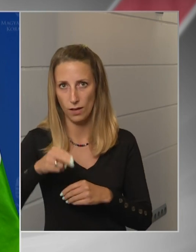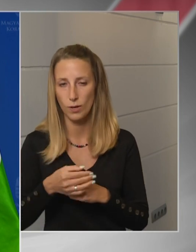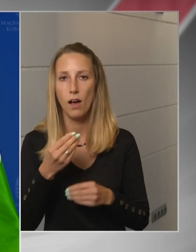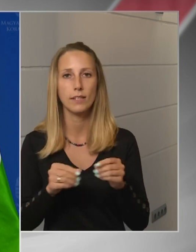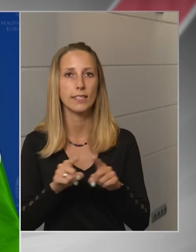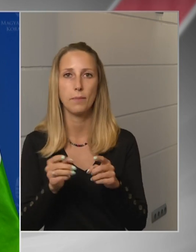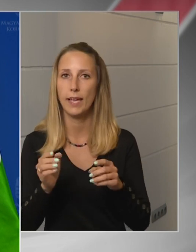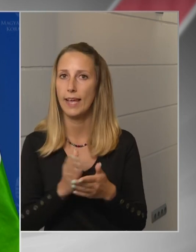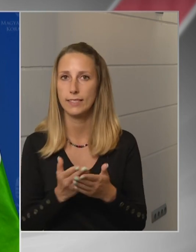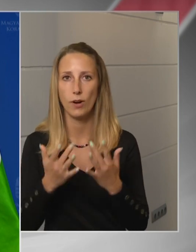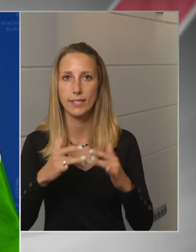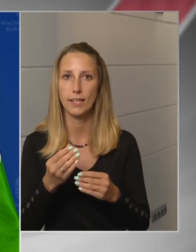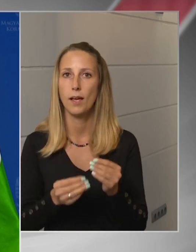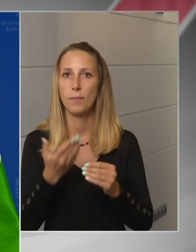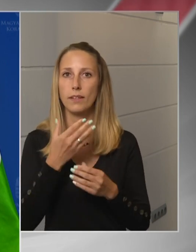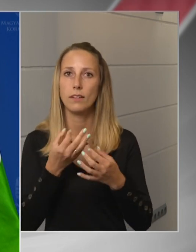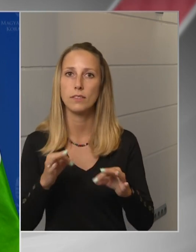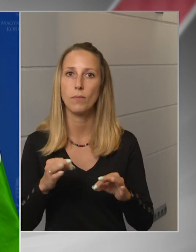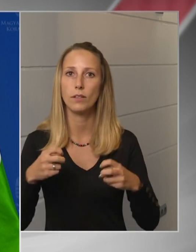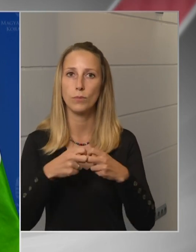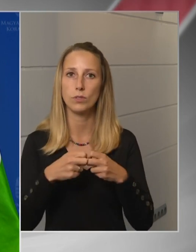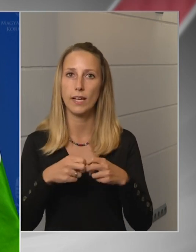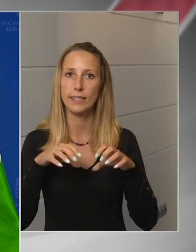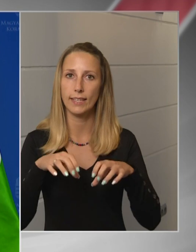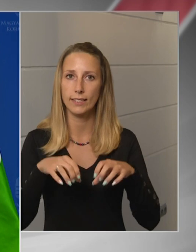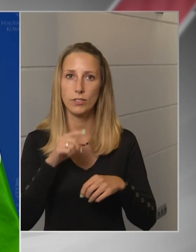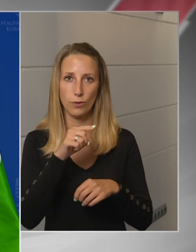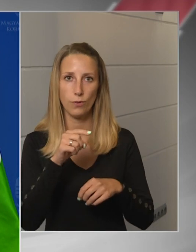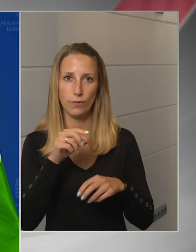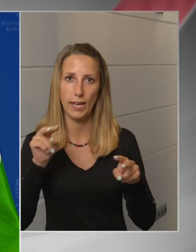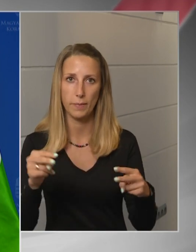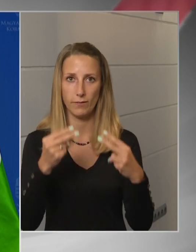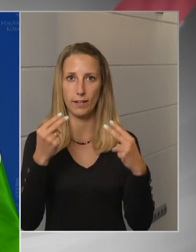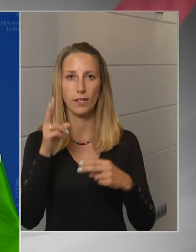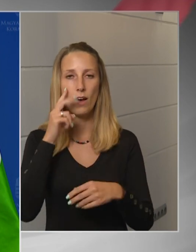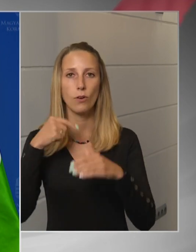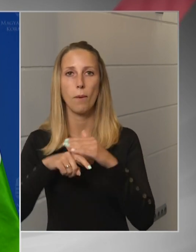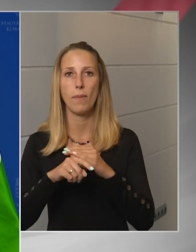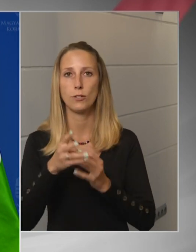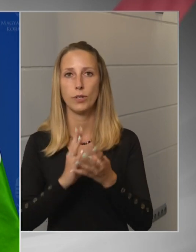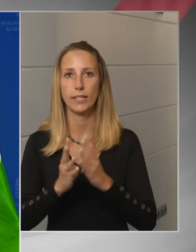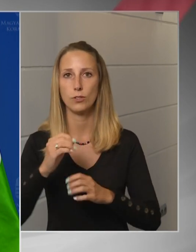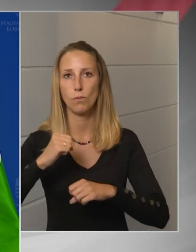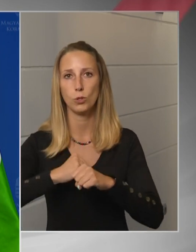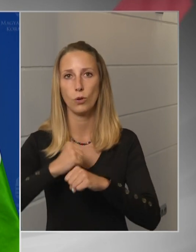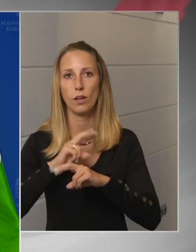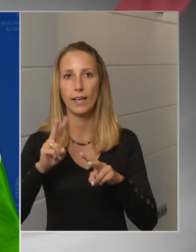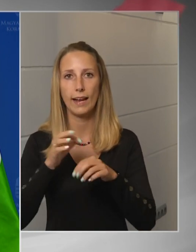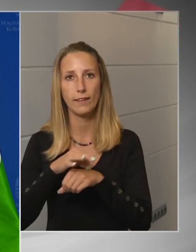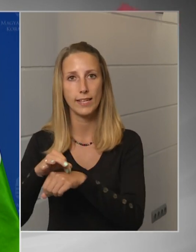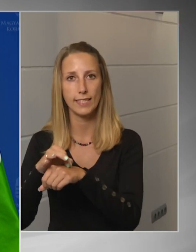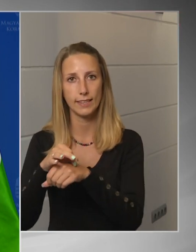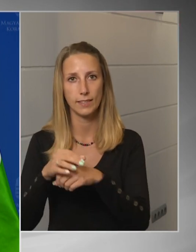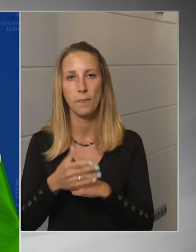egyszerű a helyzet, mert hogyha szabad Brüsszel ténykedésére az önfigyelmét felhívni, akkor a belső égésű motorokat ki kell vezetni.